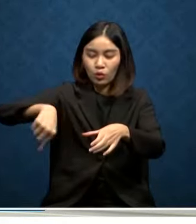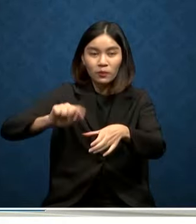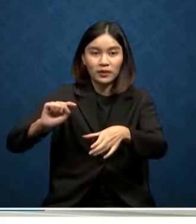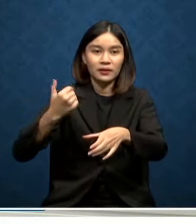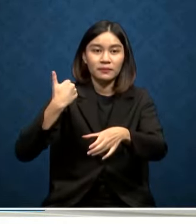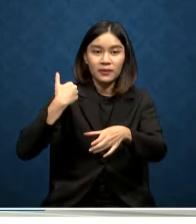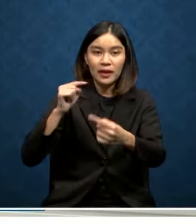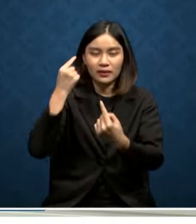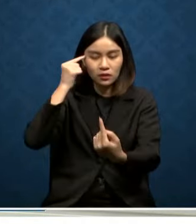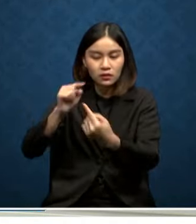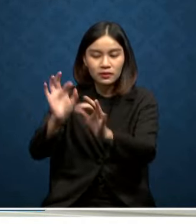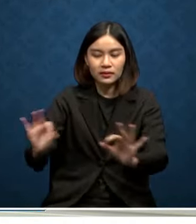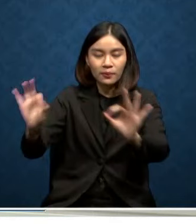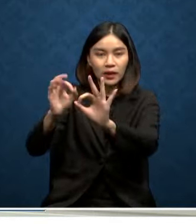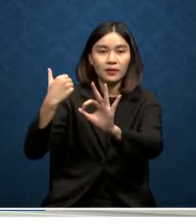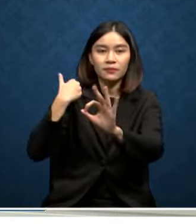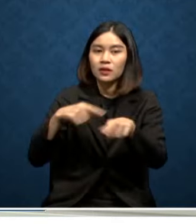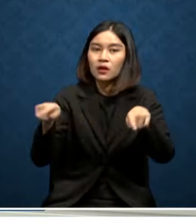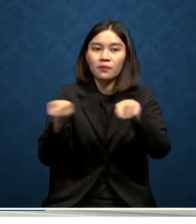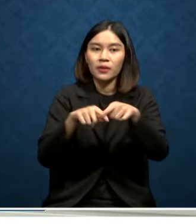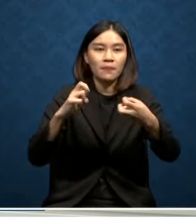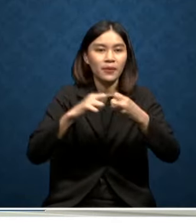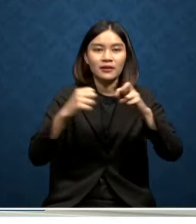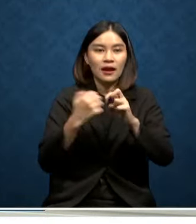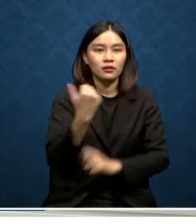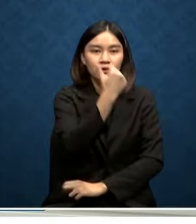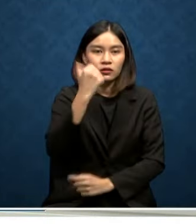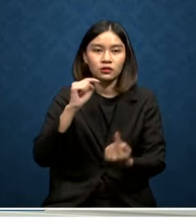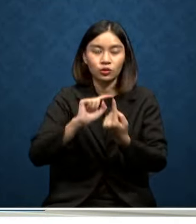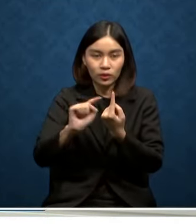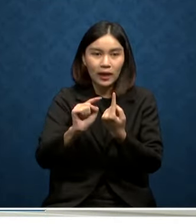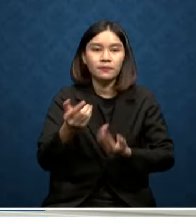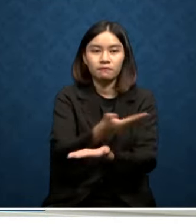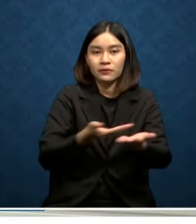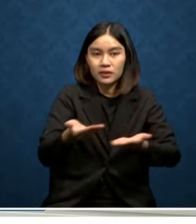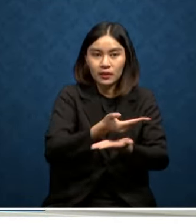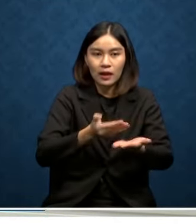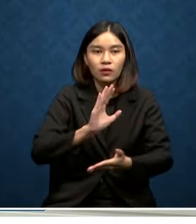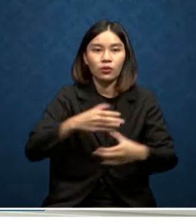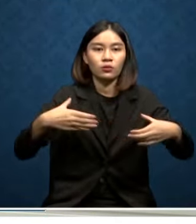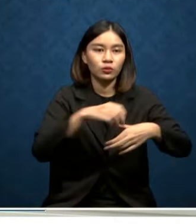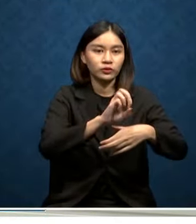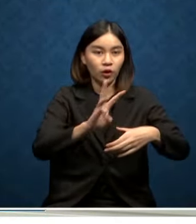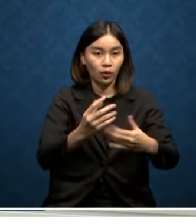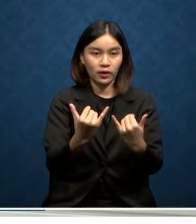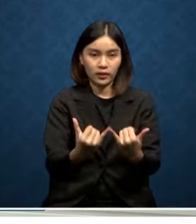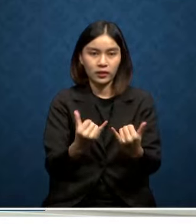ำหนักความสำคัญไม่น้อยกว่าปัญหาอื่นในการพิจารณาของวุฒิสภาแห่ง